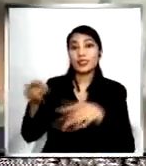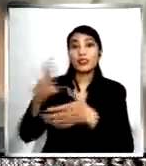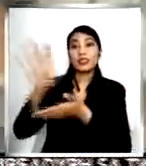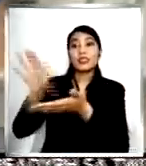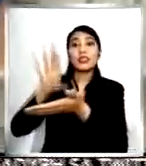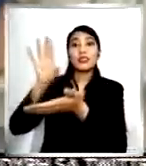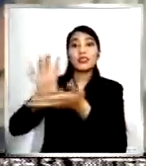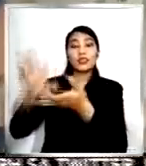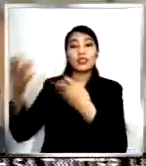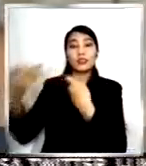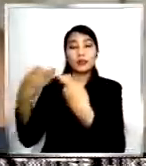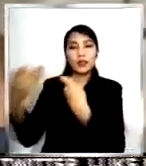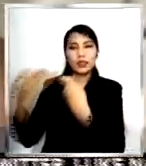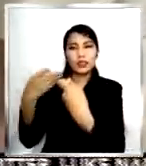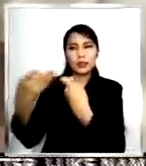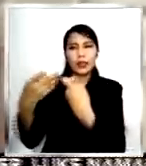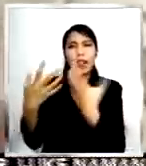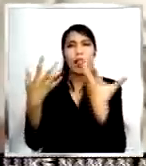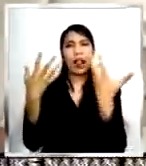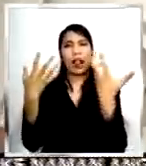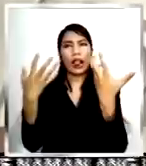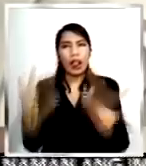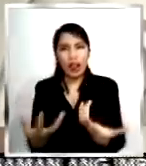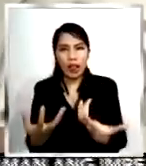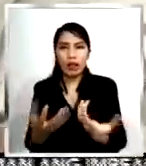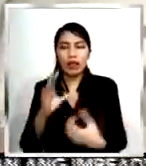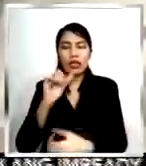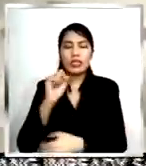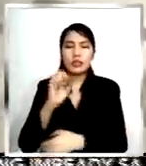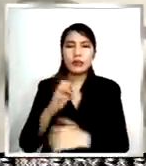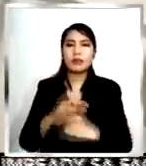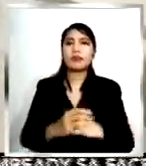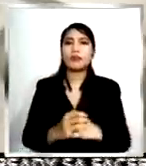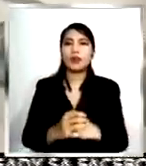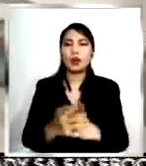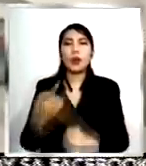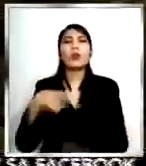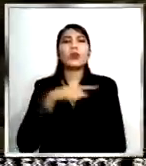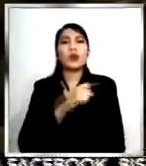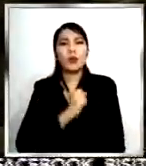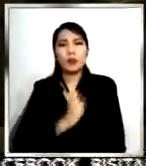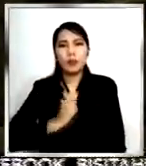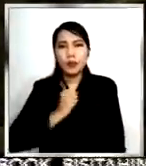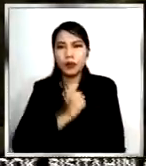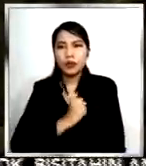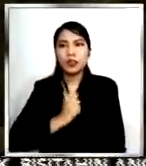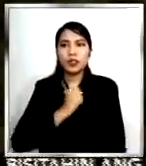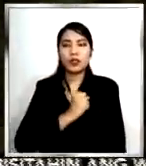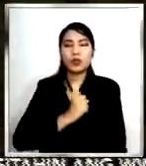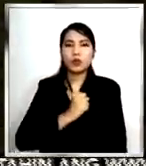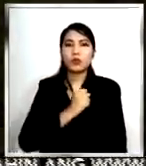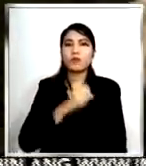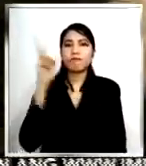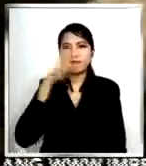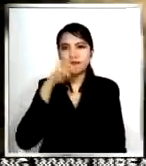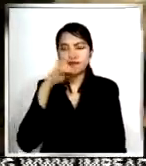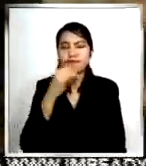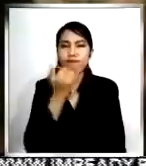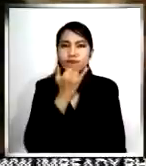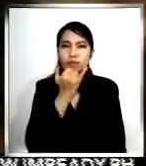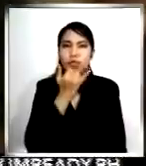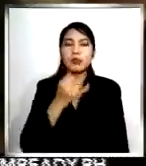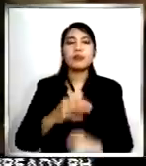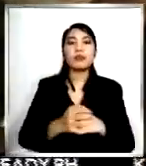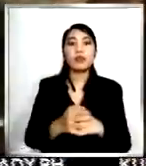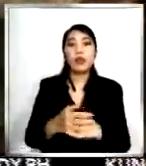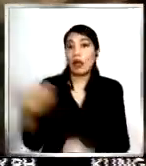eh. We will comply. Yes po. Okay. We apologize for any... It was a mistake. Hanggang walang resolusyon, mananatiling sarado